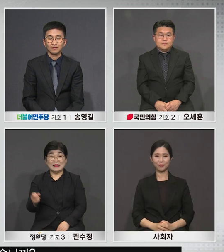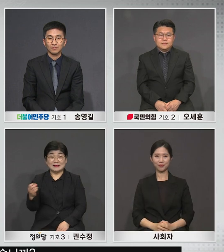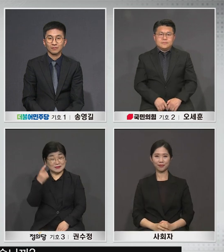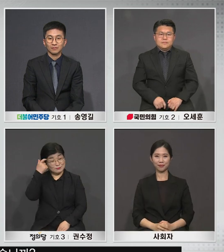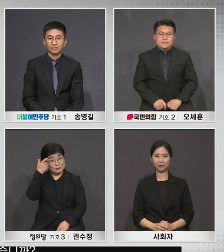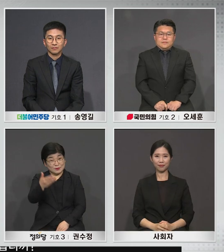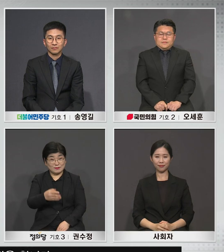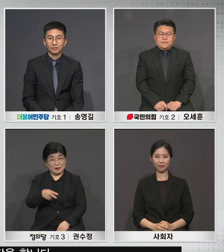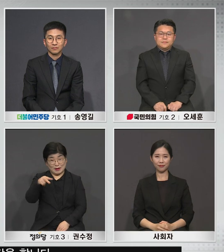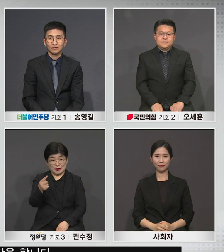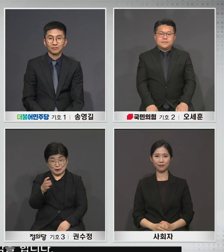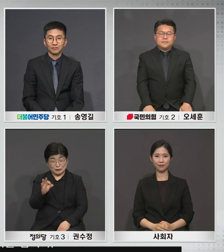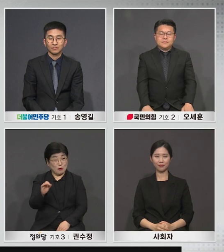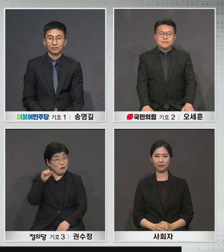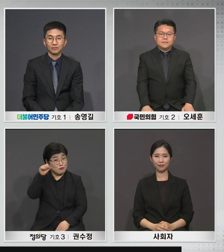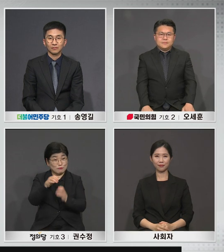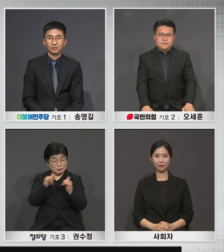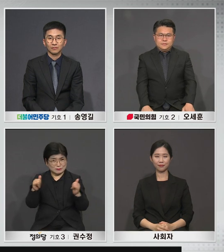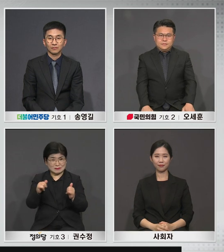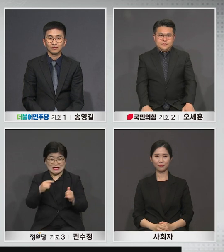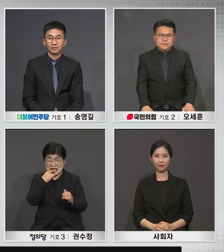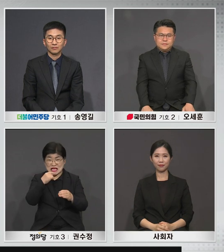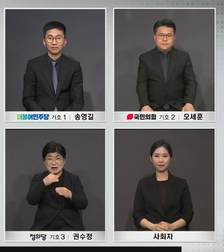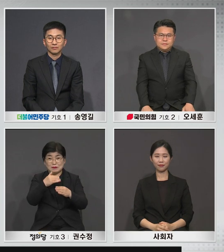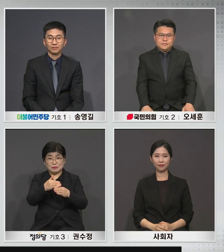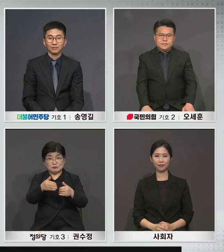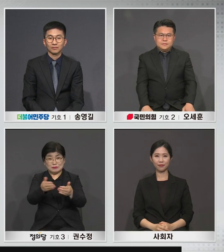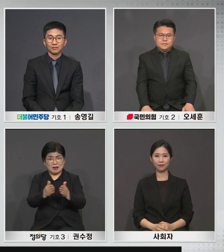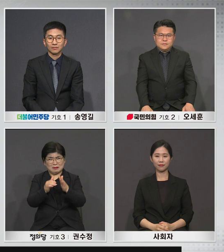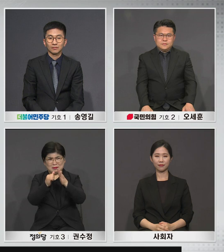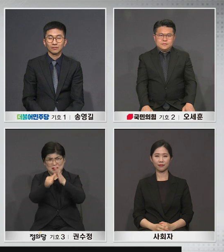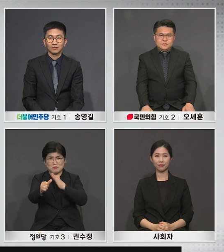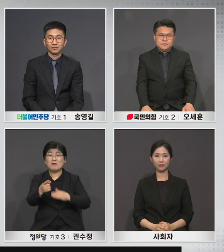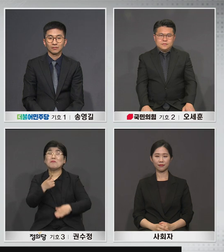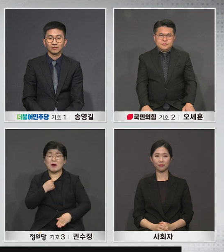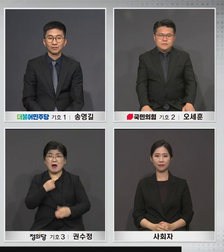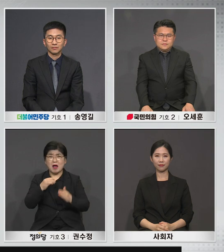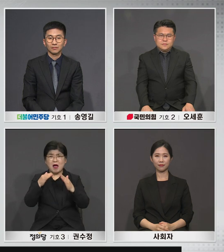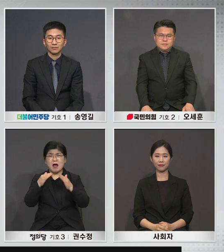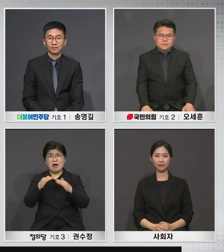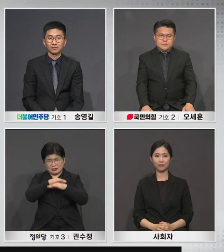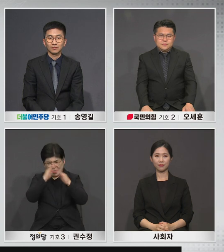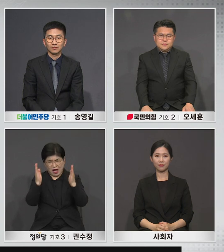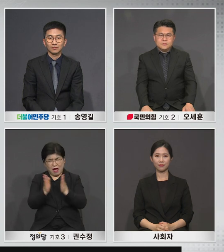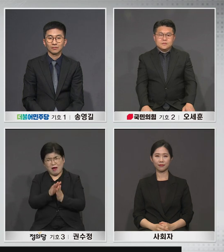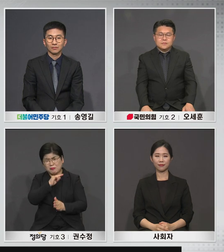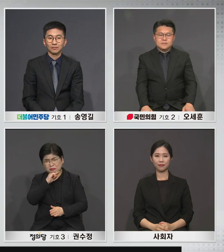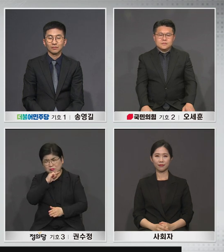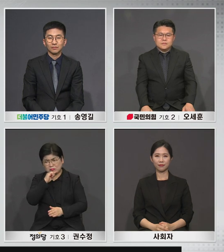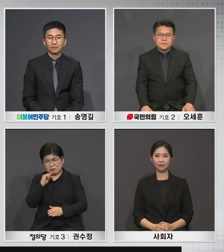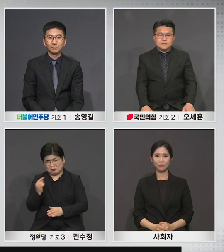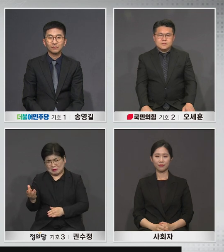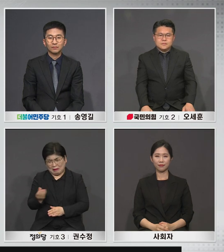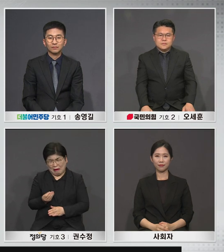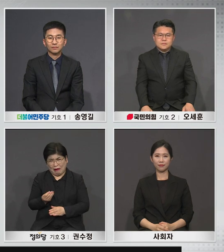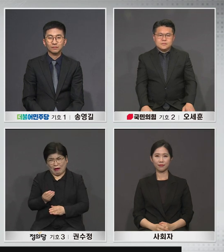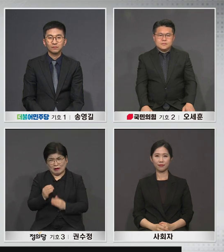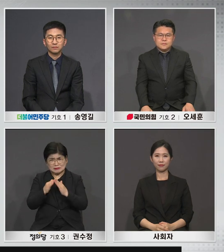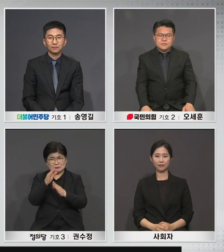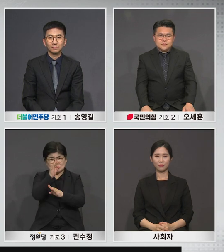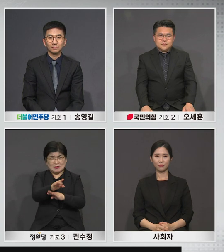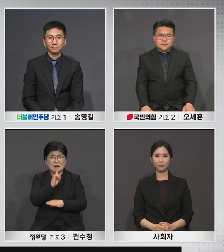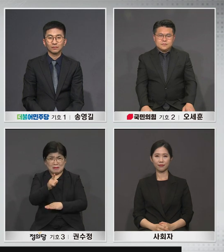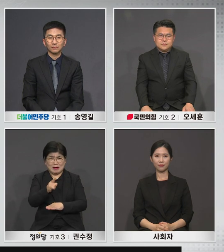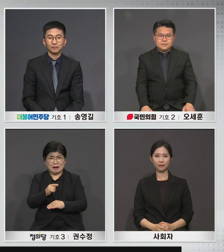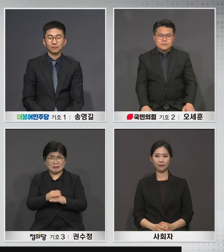송영길 후보님 지난번 민주당 대표 시절에도요. 빚내서 집사라 주이셨습니다. 특히 민주당 대표 시절 때